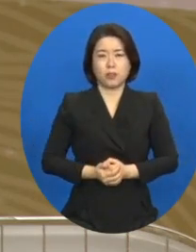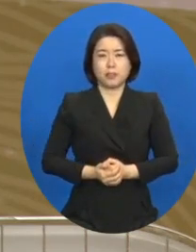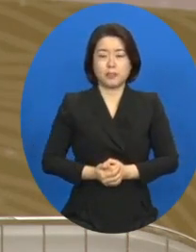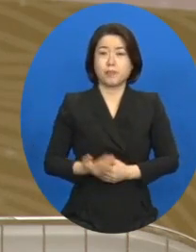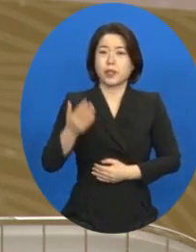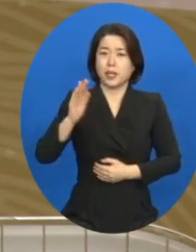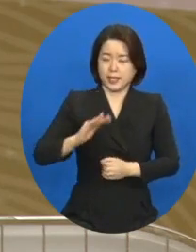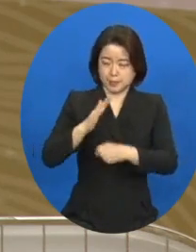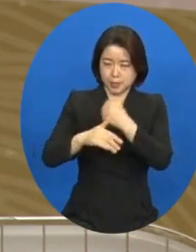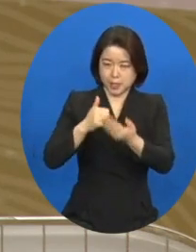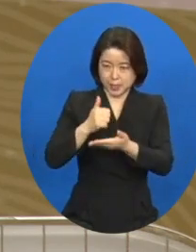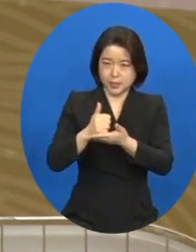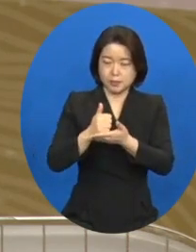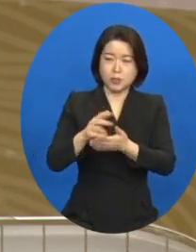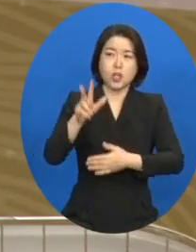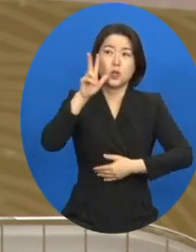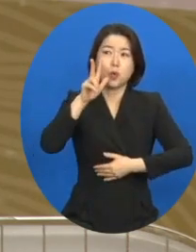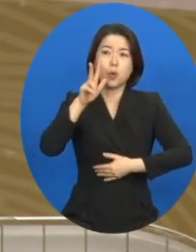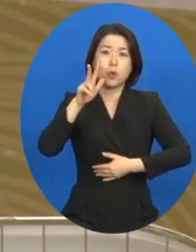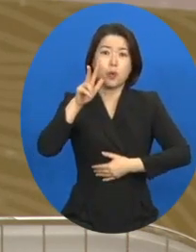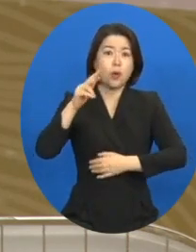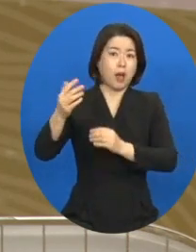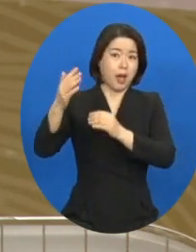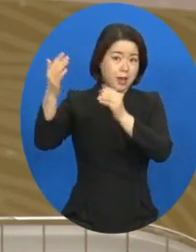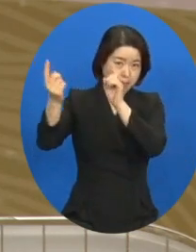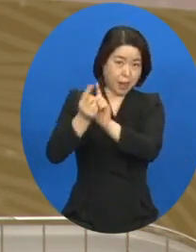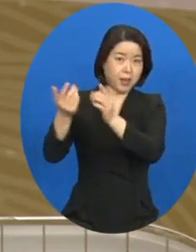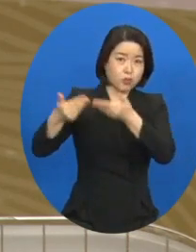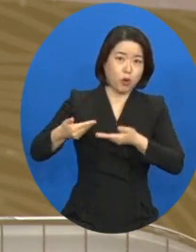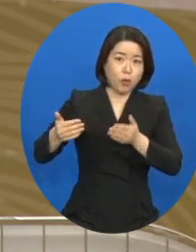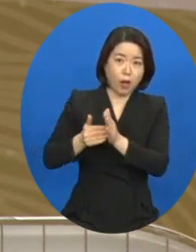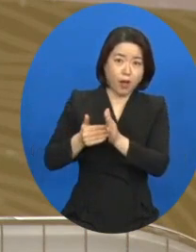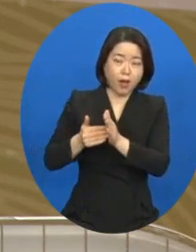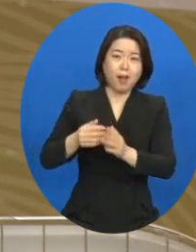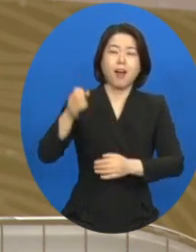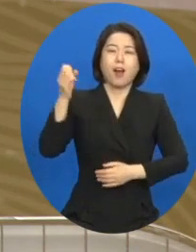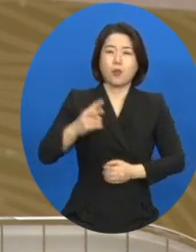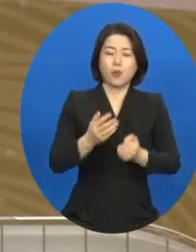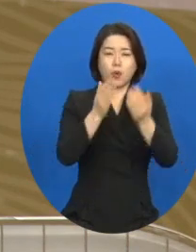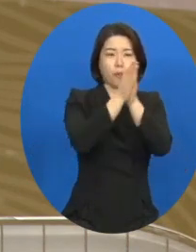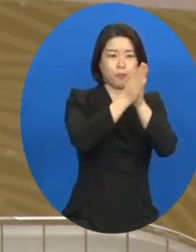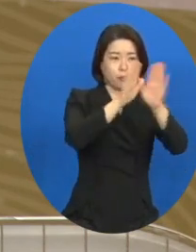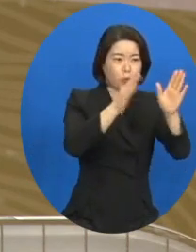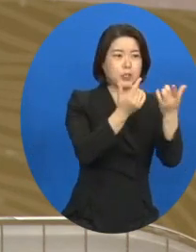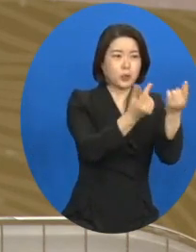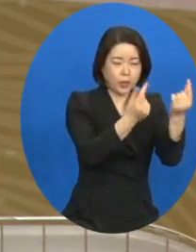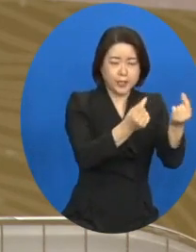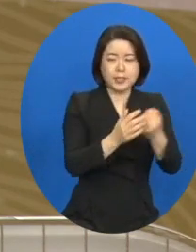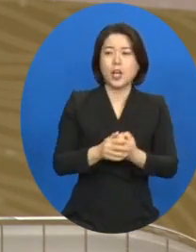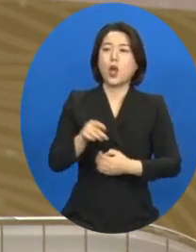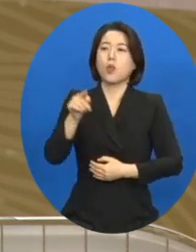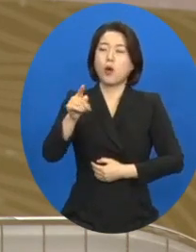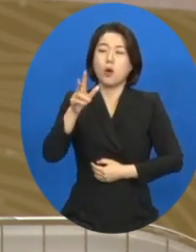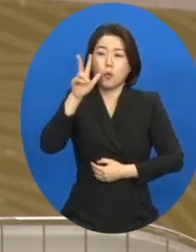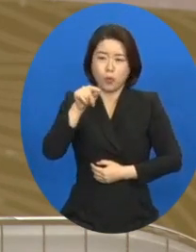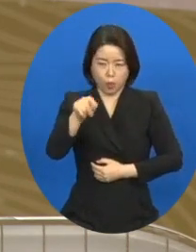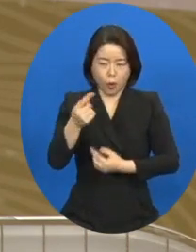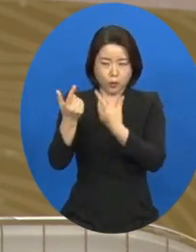그런데 하나님께서 여호수아를 만나 주셨잖아요. 그리고 모세와 함께 한 것처럼 너와 함께